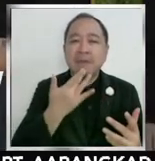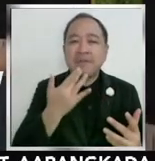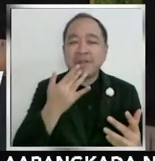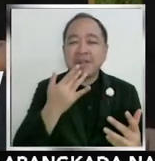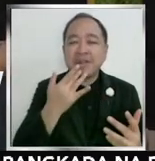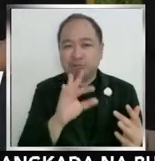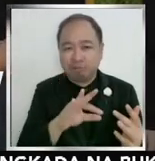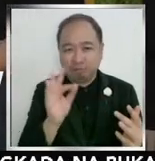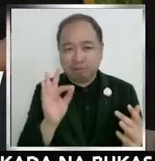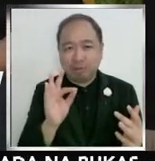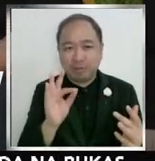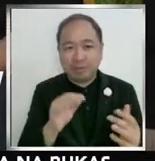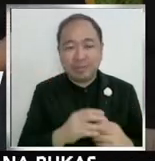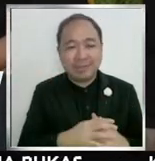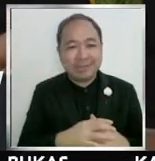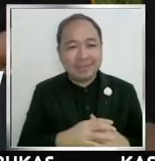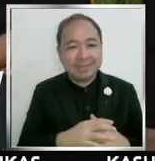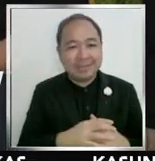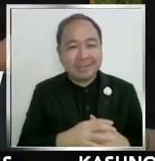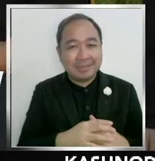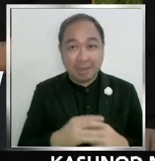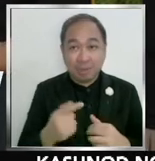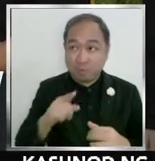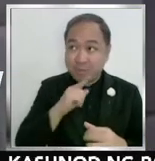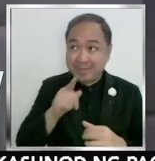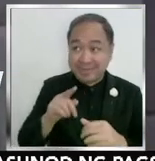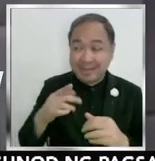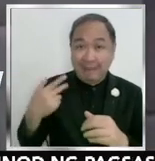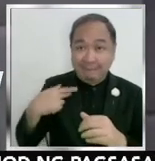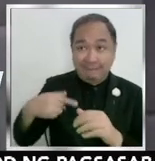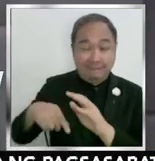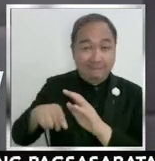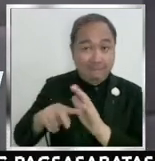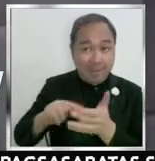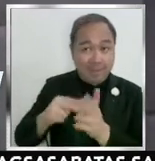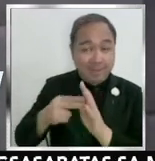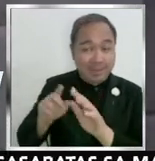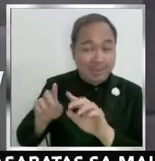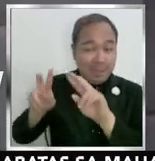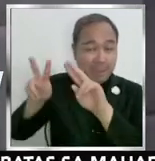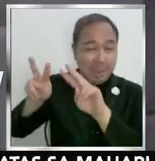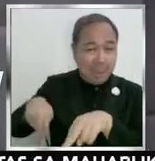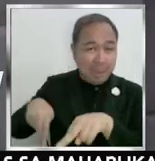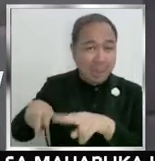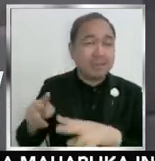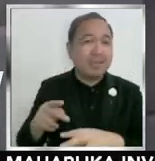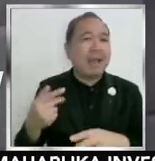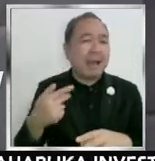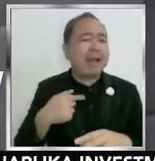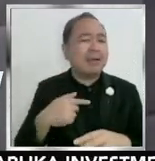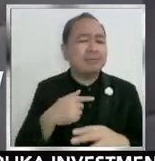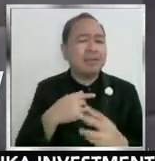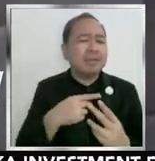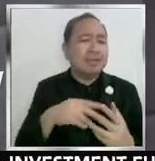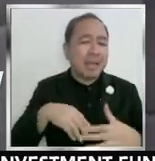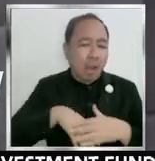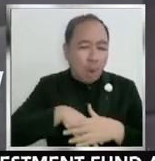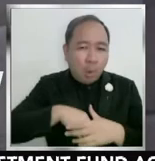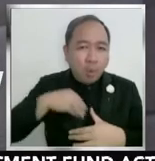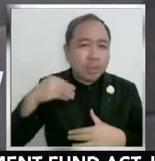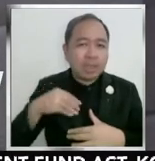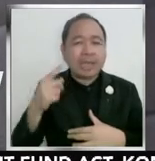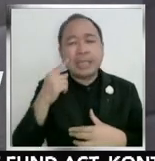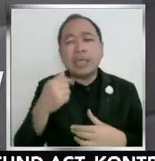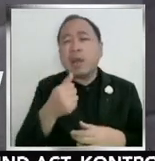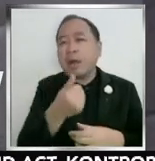really? Isa pa yun. Statement ba yun? Char! Na may kasamang hugot. Chance. Lahat naman ng tao ay may second chance. Kung ang Panginoon